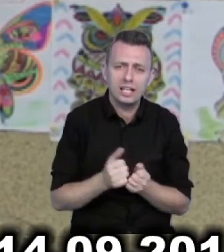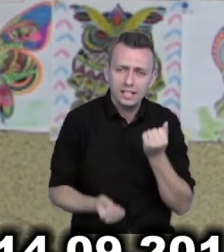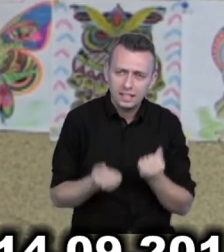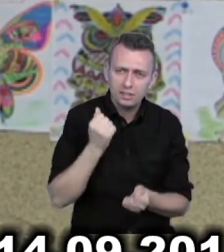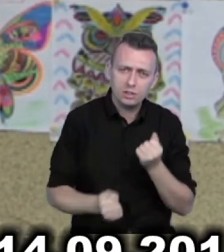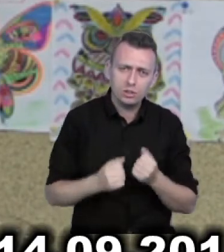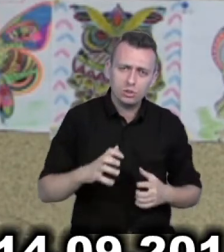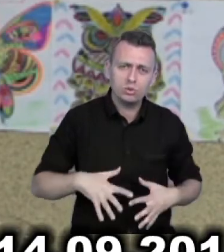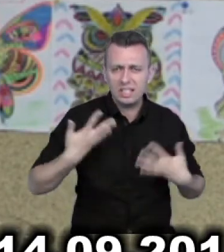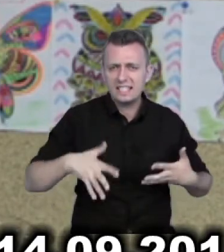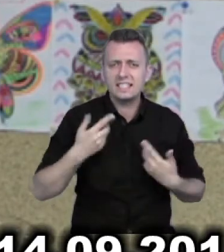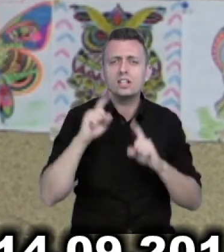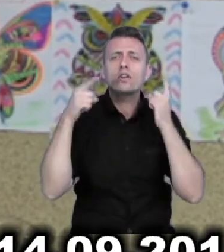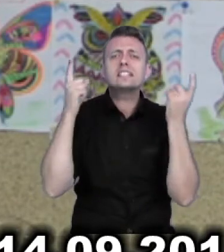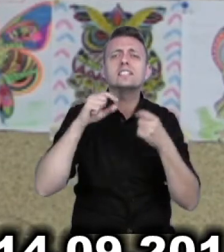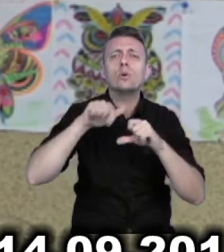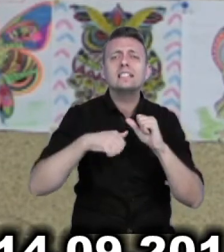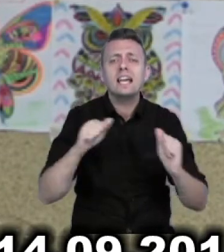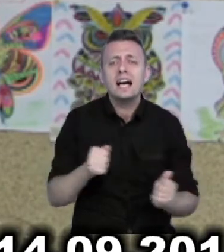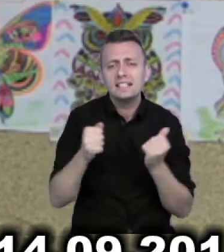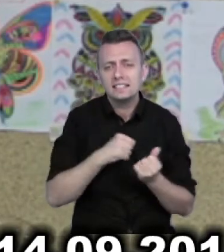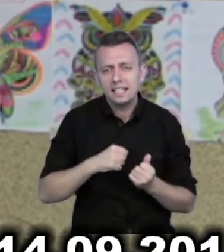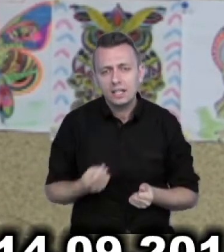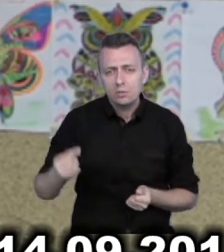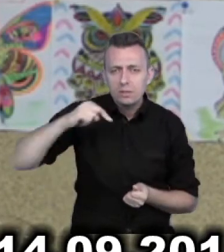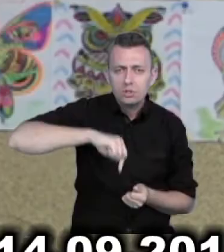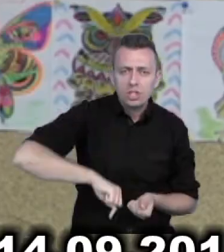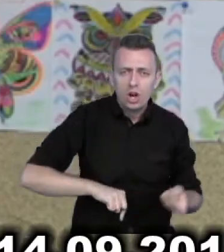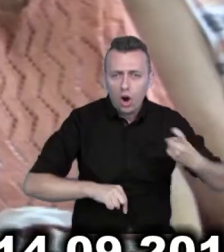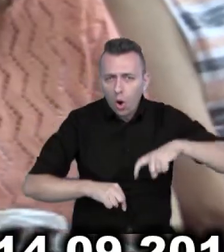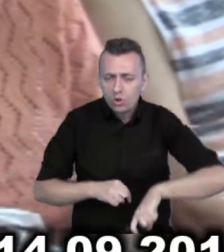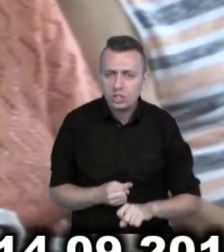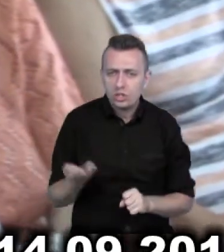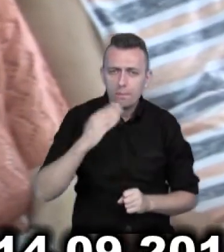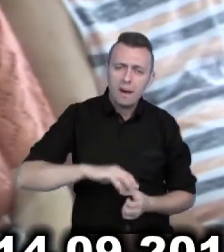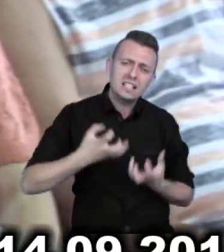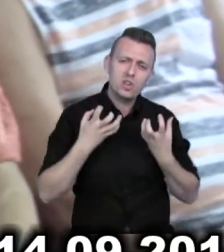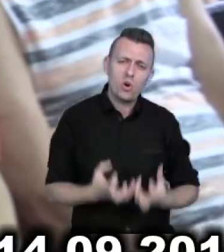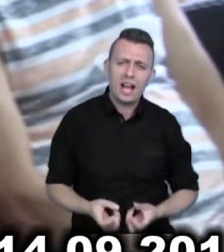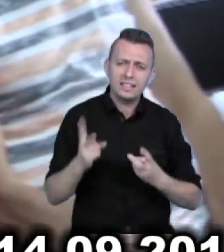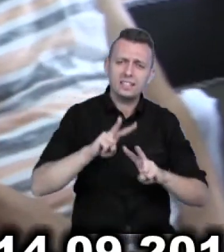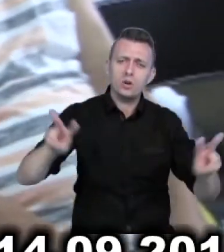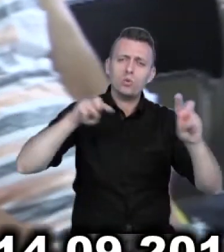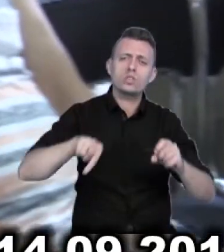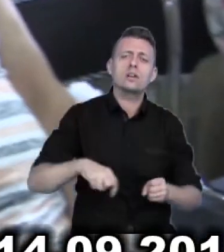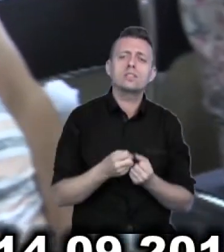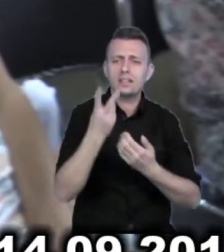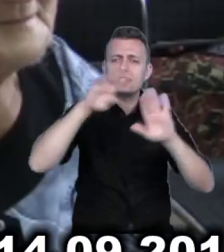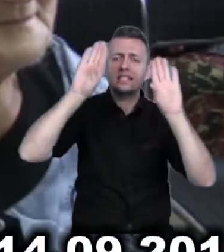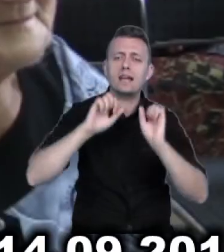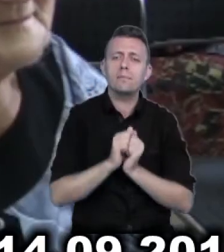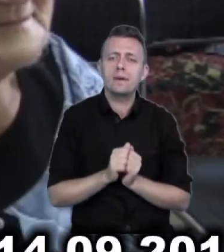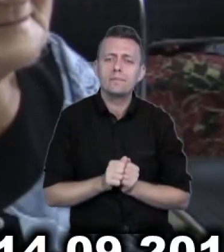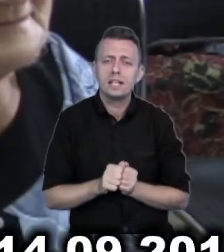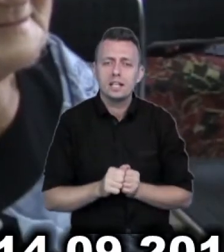zdrowotnych starają się przychodzić i chętnie biorą udział w tych występach. Dzienny Dom Pomocy Społecznej jest ośrodkiem wsparcia